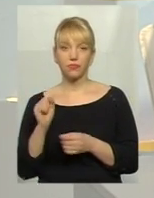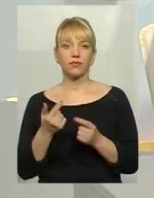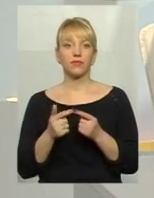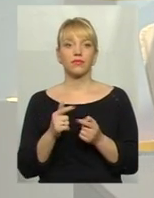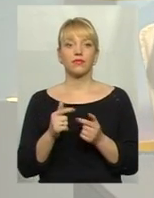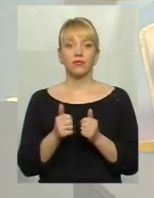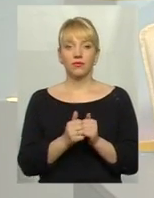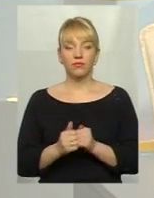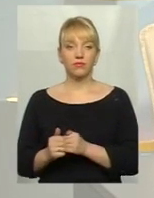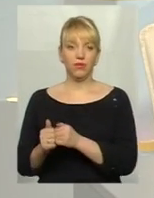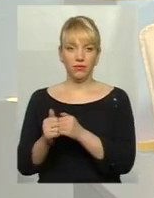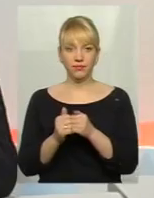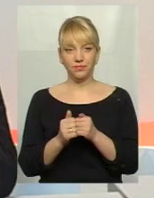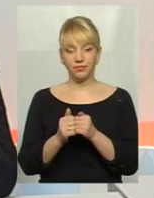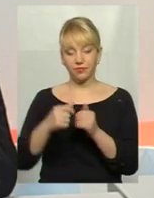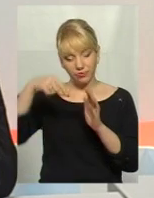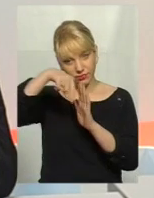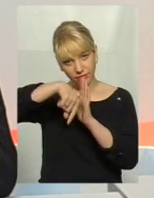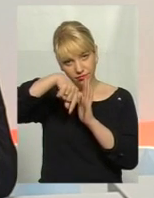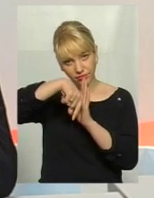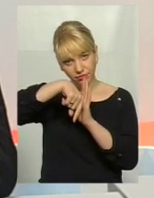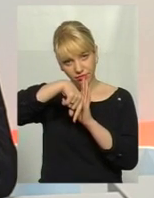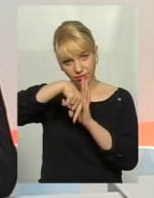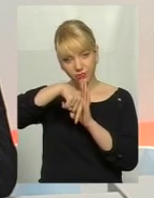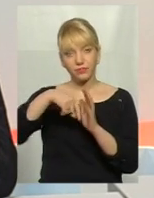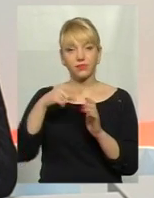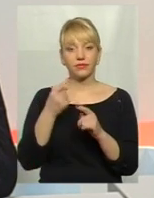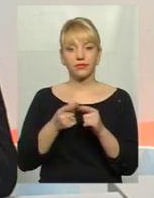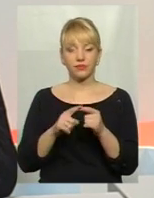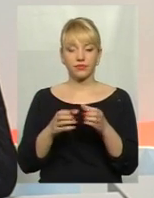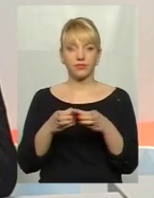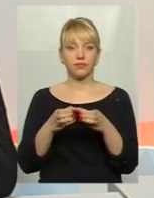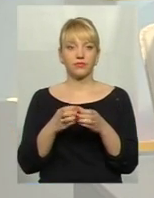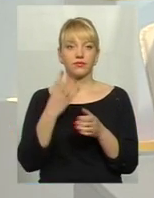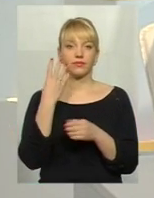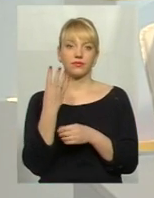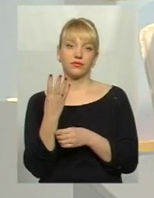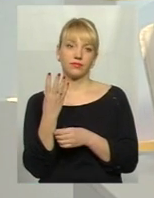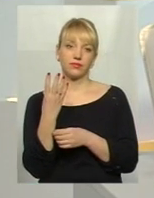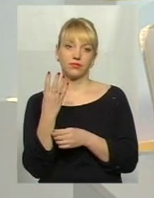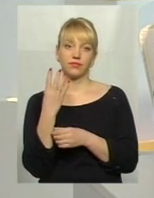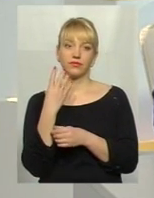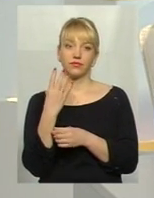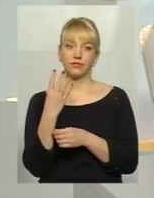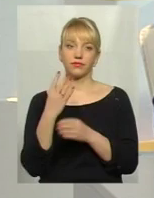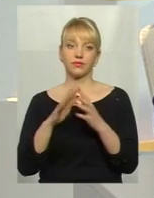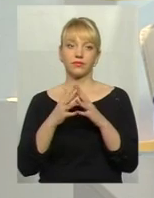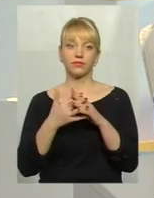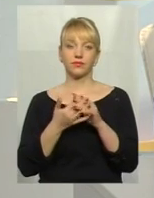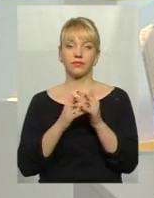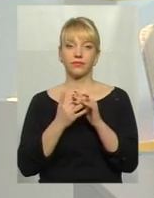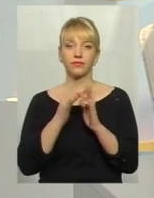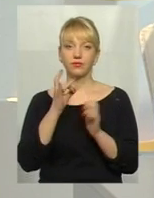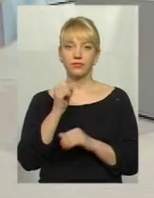Довкола, ну, скажімо, всередині тієї громади, скільки? Чотири сільських